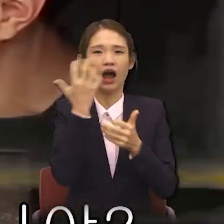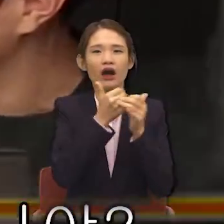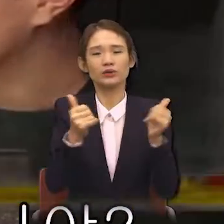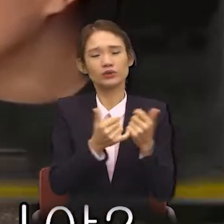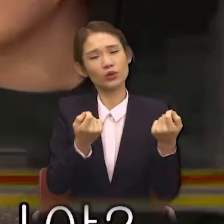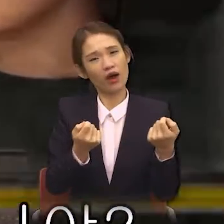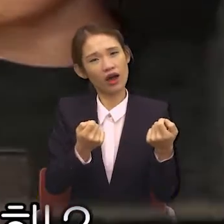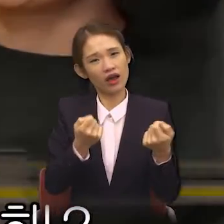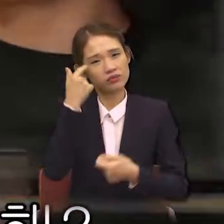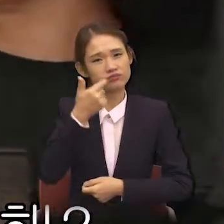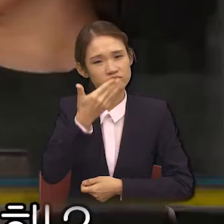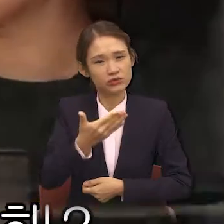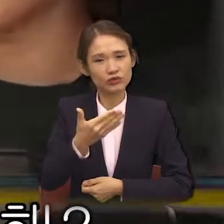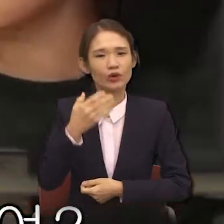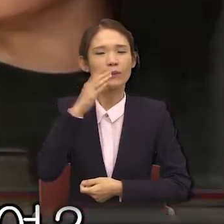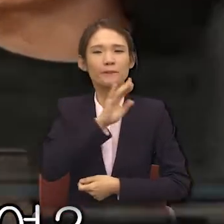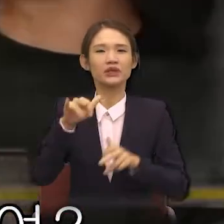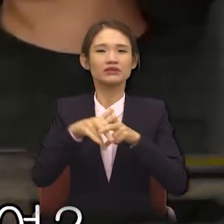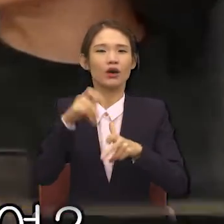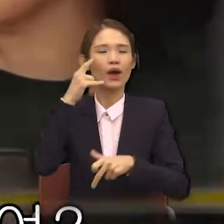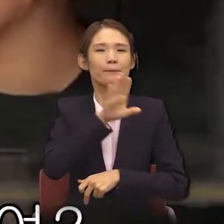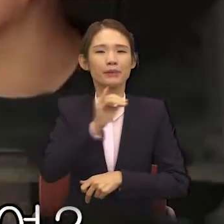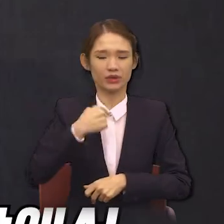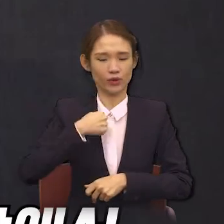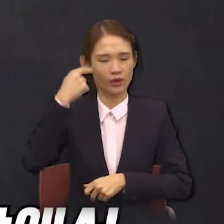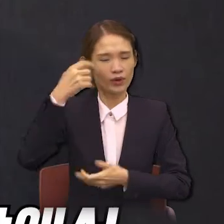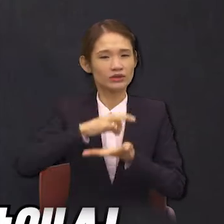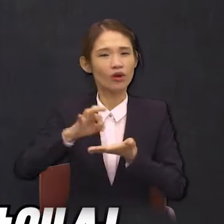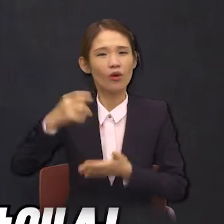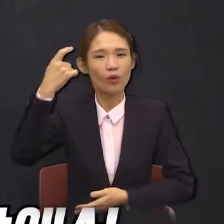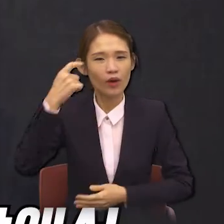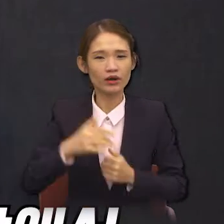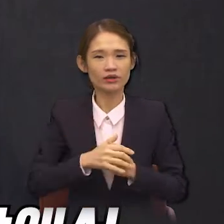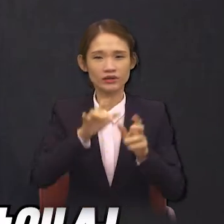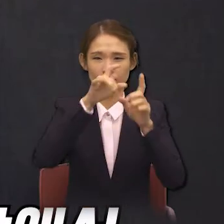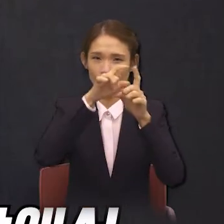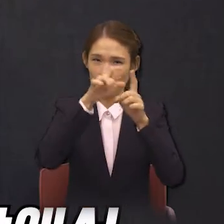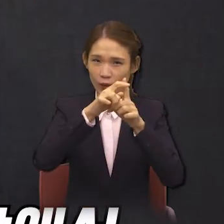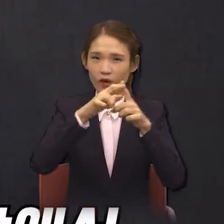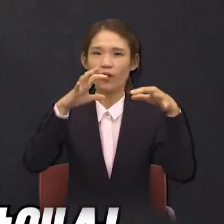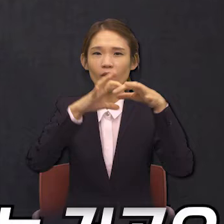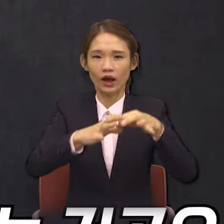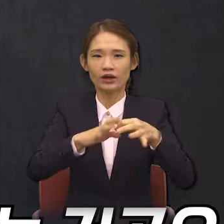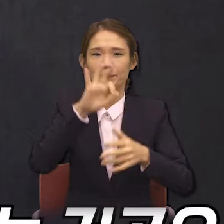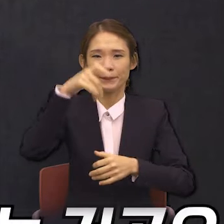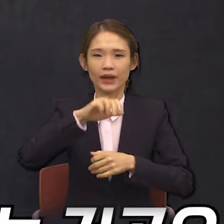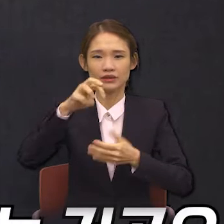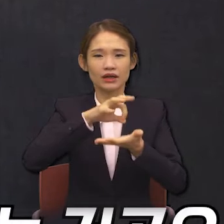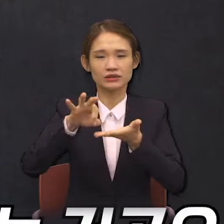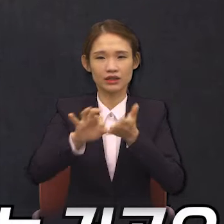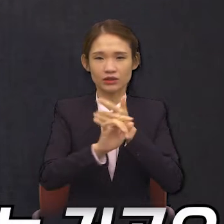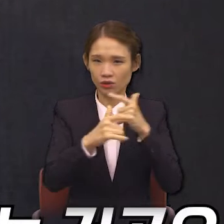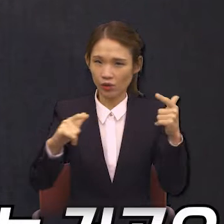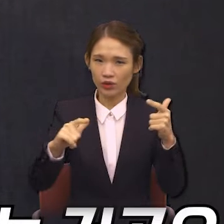거 아니야? 맞아. 굳이 왜 비장애인이라고 해야 돼? 왜 비자를 왜 우리한테 붙여? 용어 자체는 어떤 맥락에서 어떻게 쓰이냐에